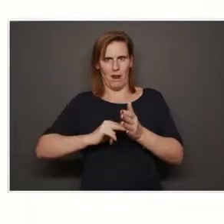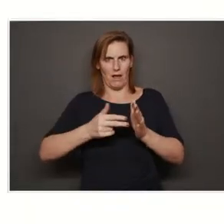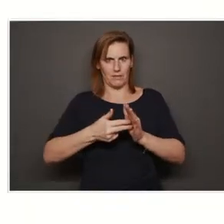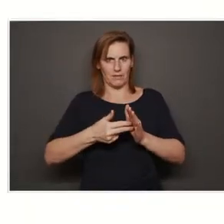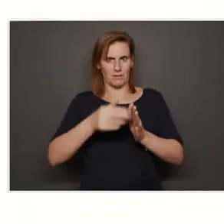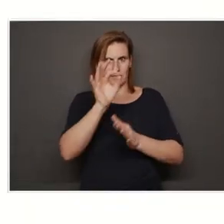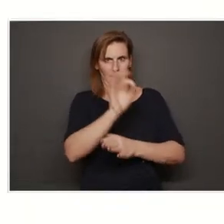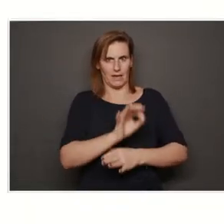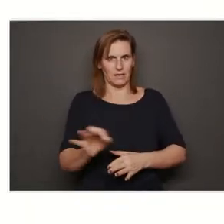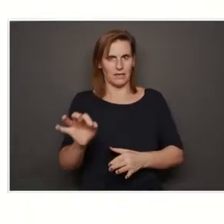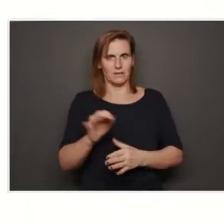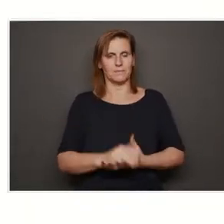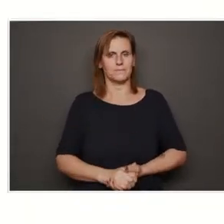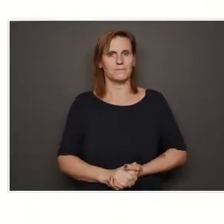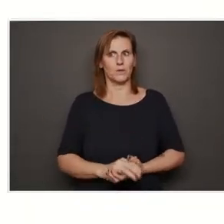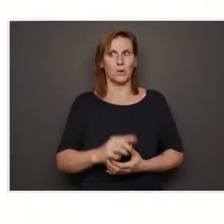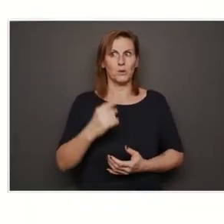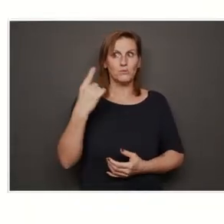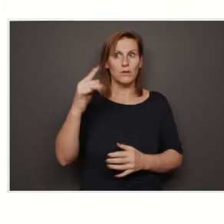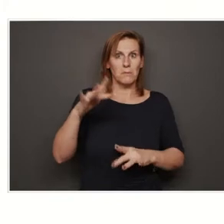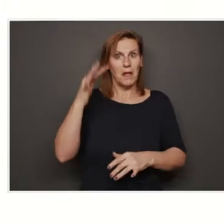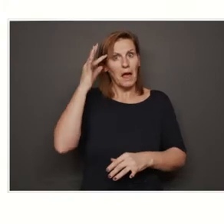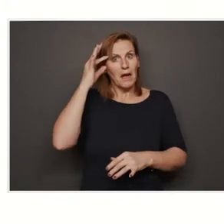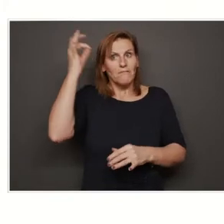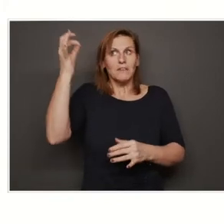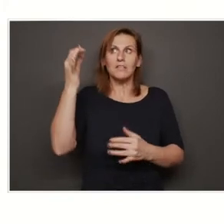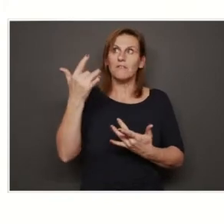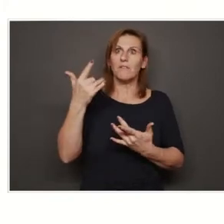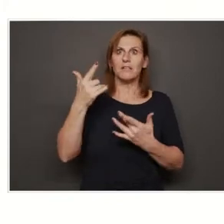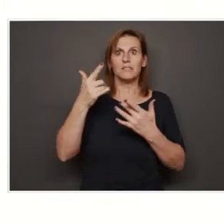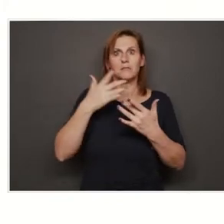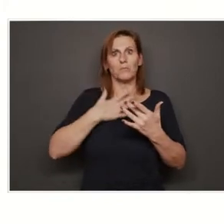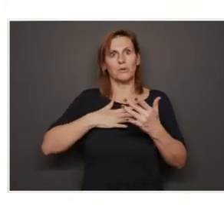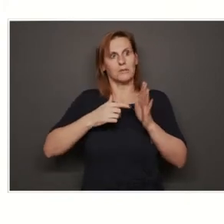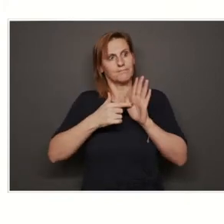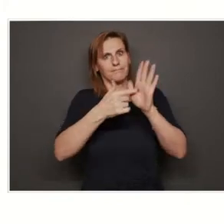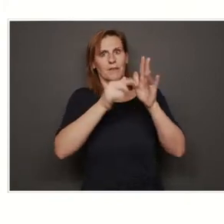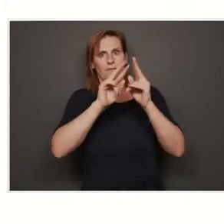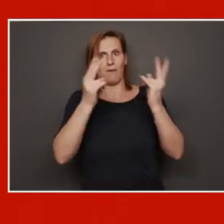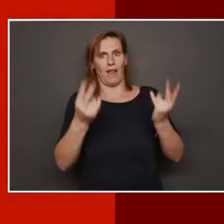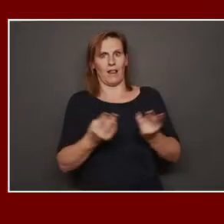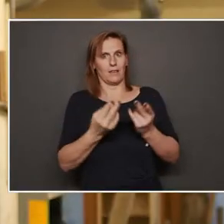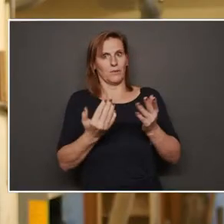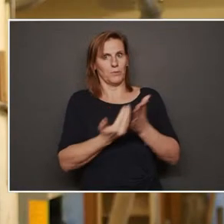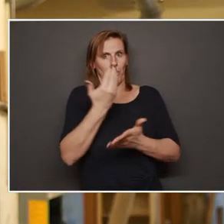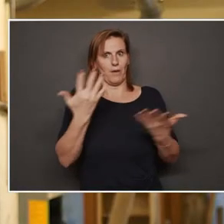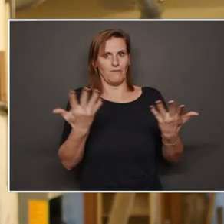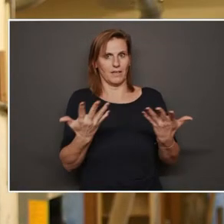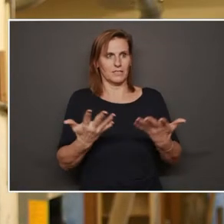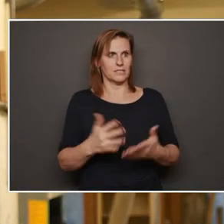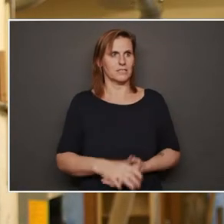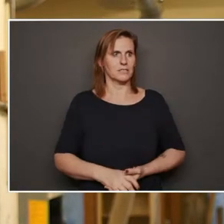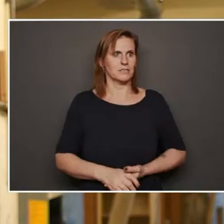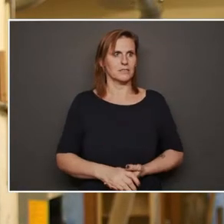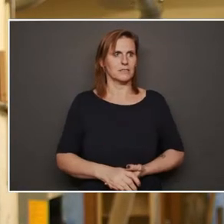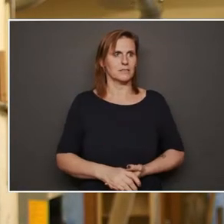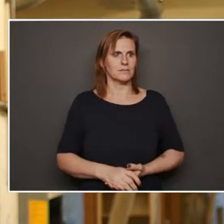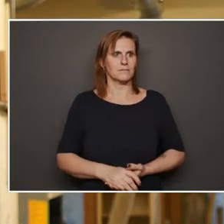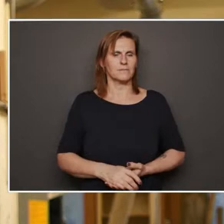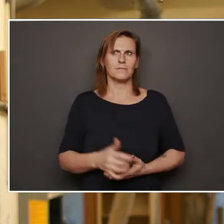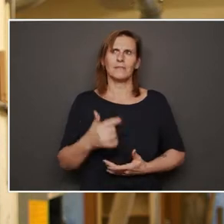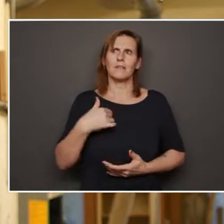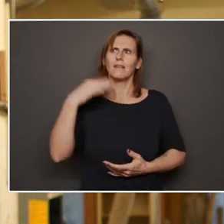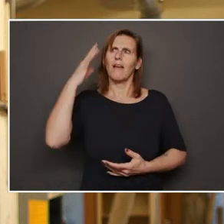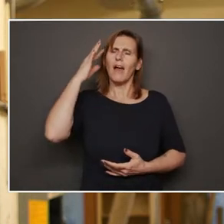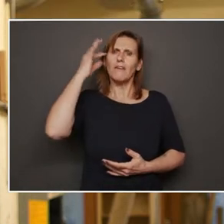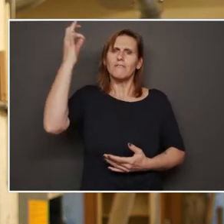du ein Erfinder wärst, mit welcher Erfindung würdest du die Welt bereichern? Mit einer Erfindung, dass